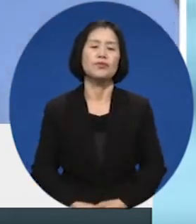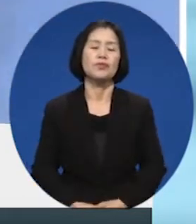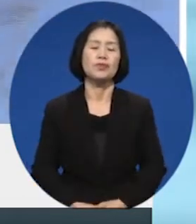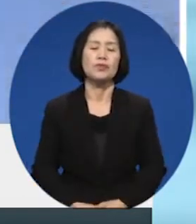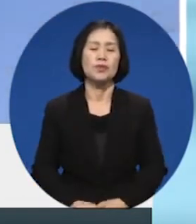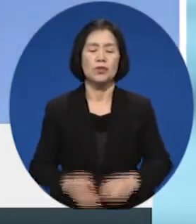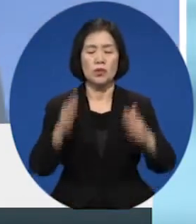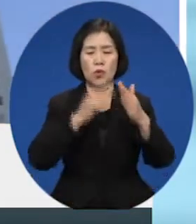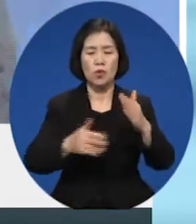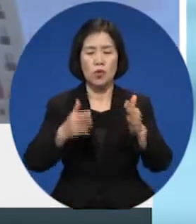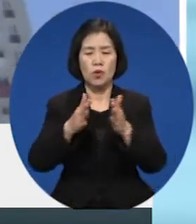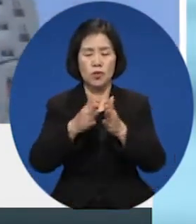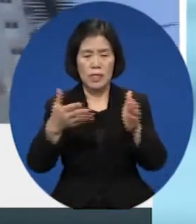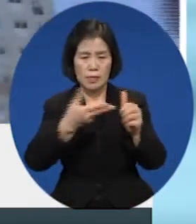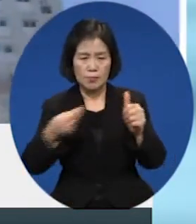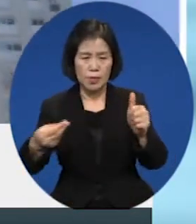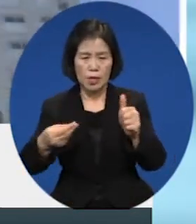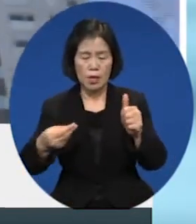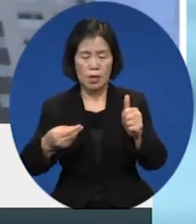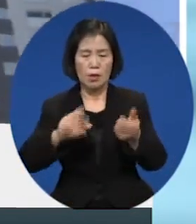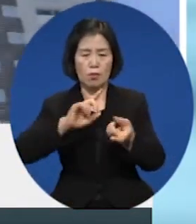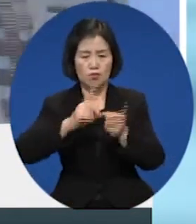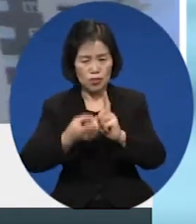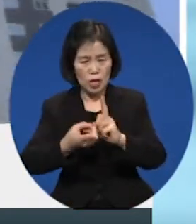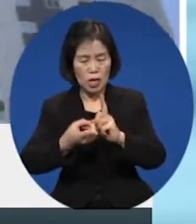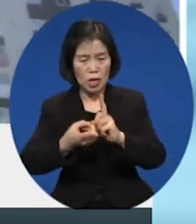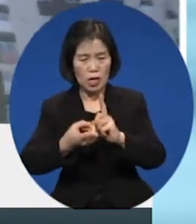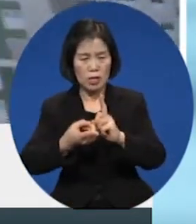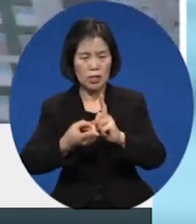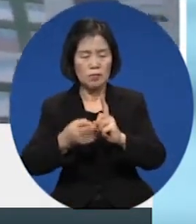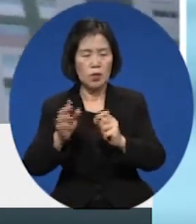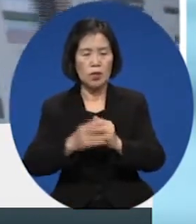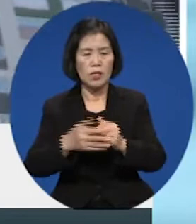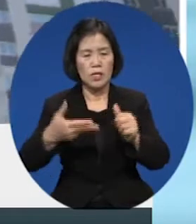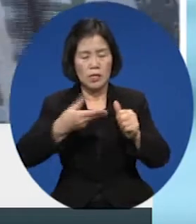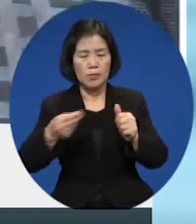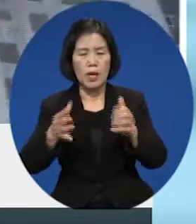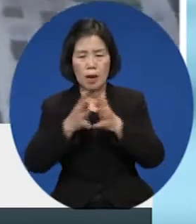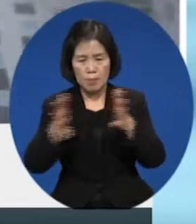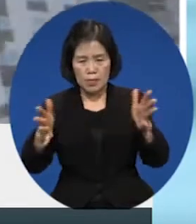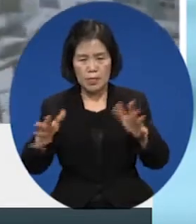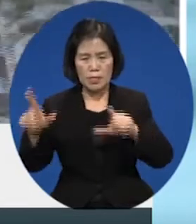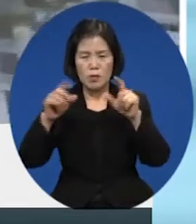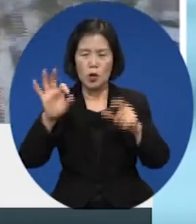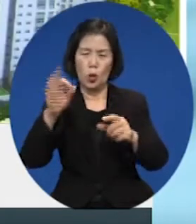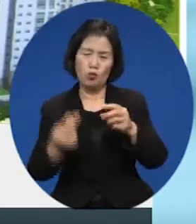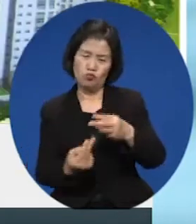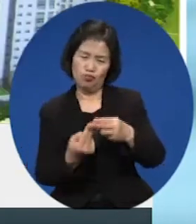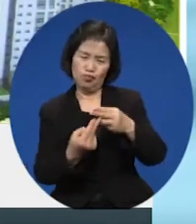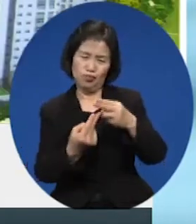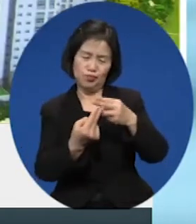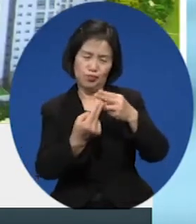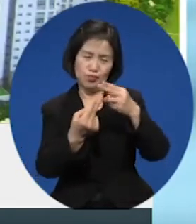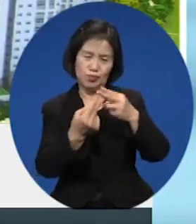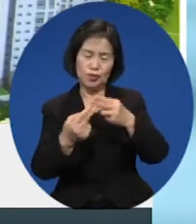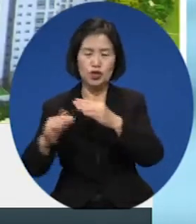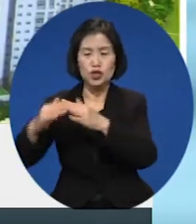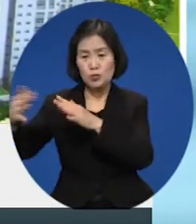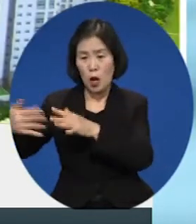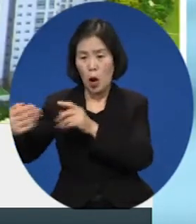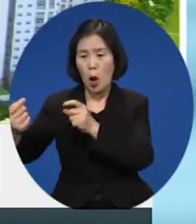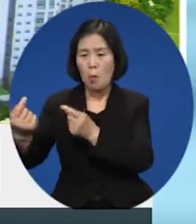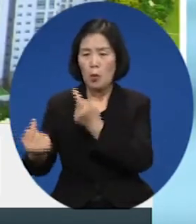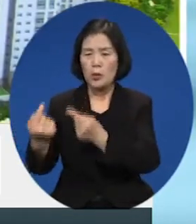공공 임대주택 분양전환 이 치지는 인데 아파트에 살면서 돈을 모아서 주변시세 시세보다 저렴하게